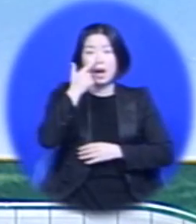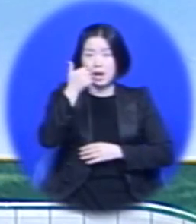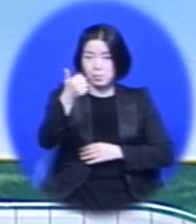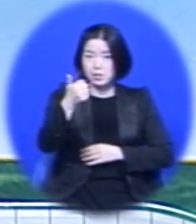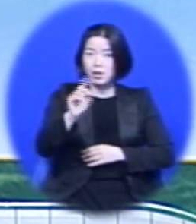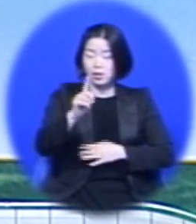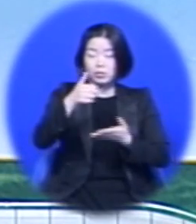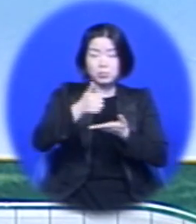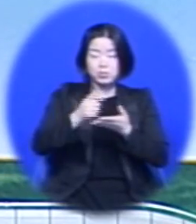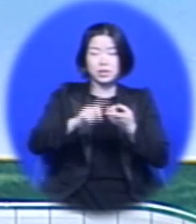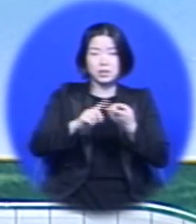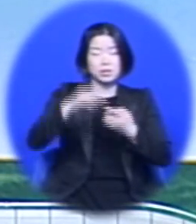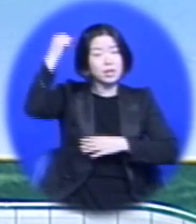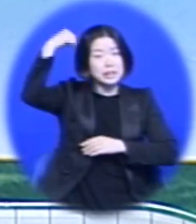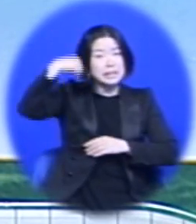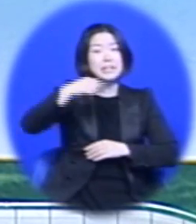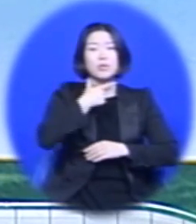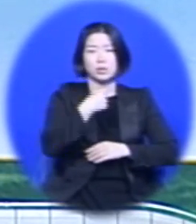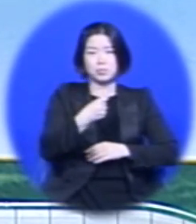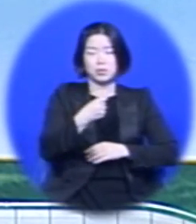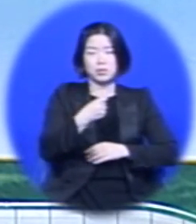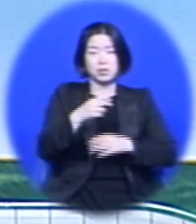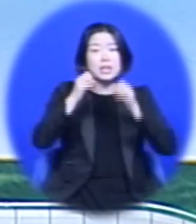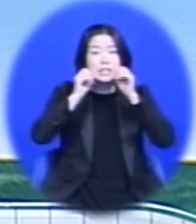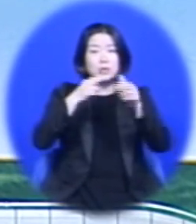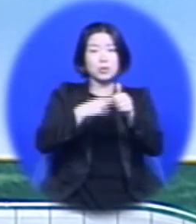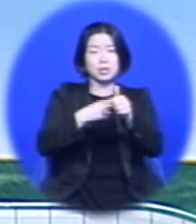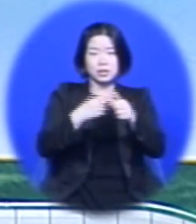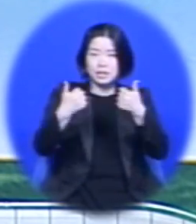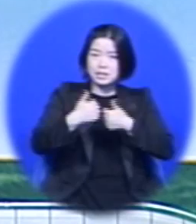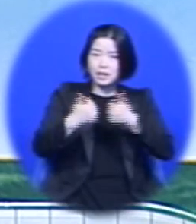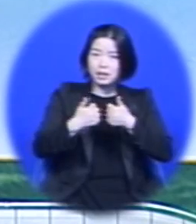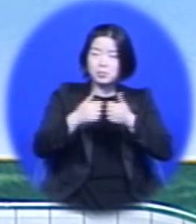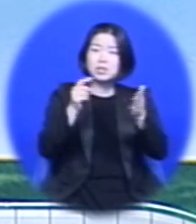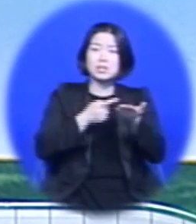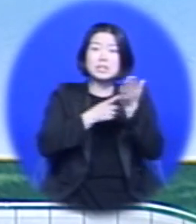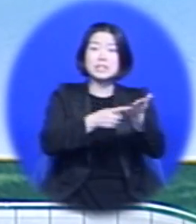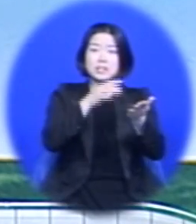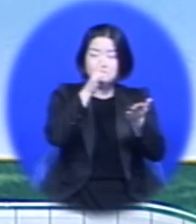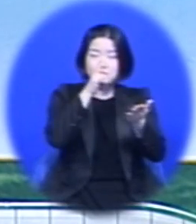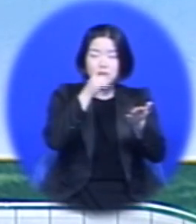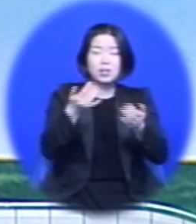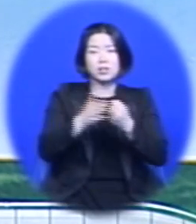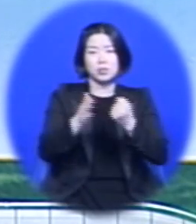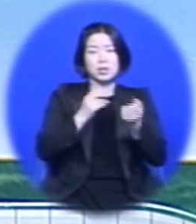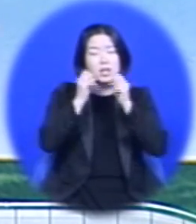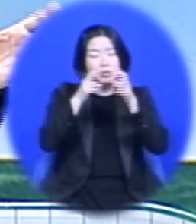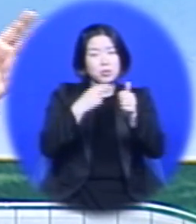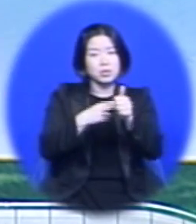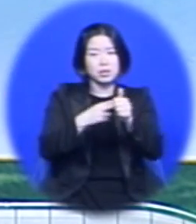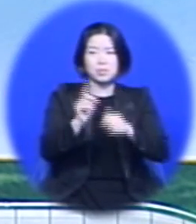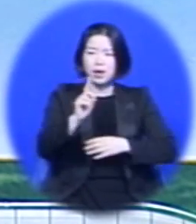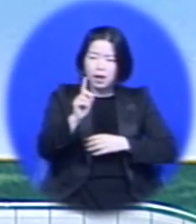아버지가 어떤 분인가를 느끼고 싶어서 선교사님에게 상담을 신청한 겁니다. 그래서 선교사님에게 무언가를 딱